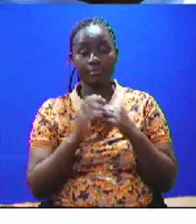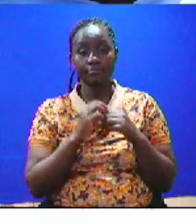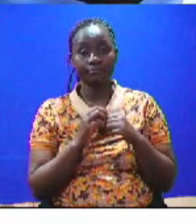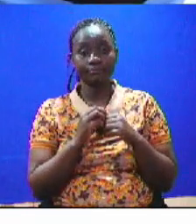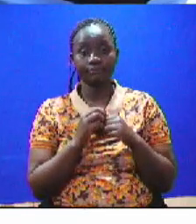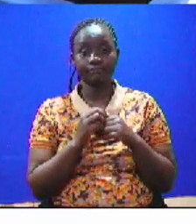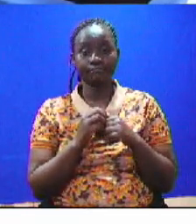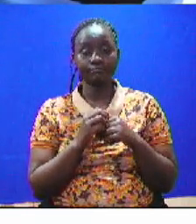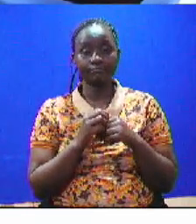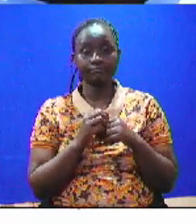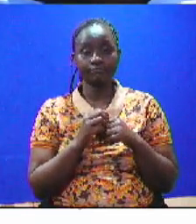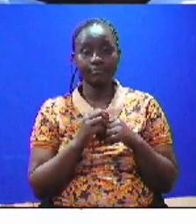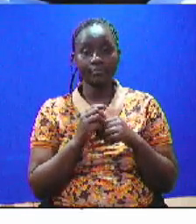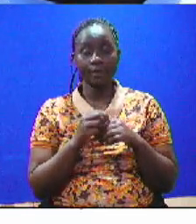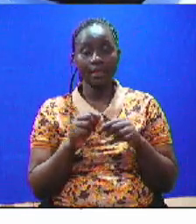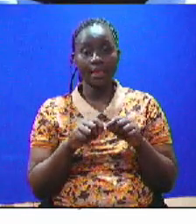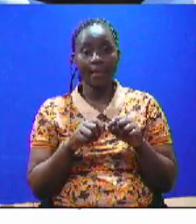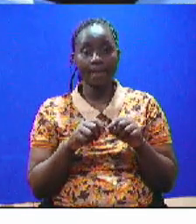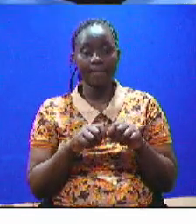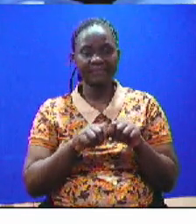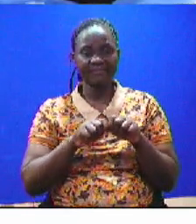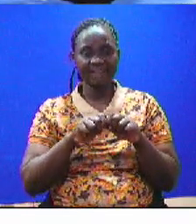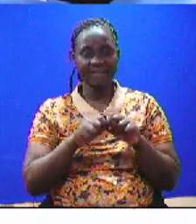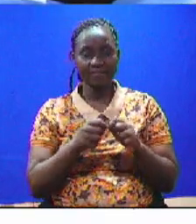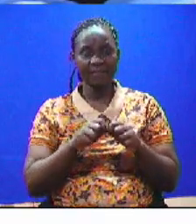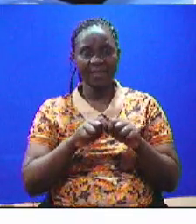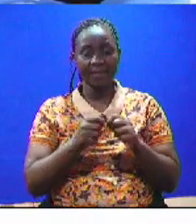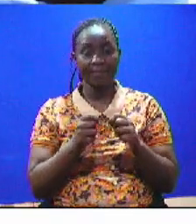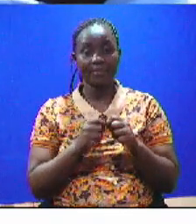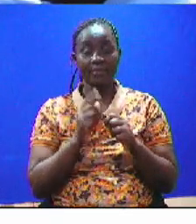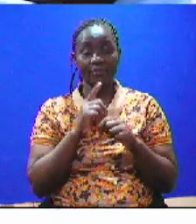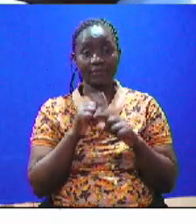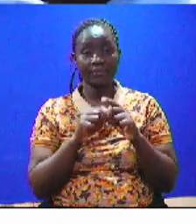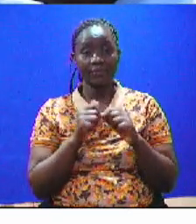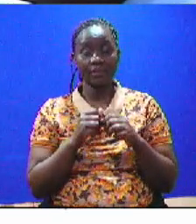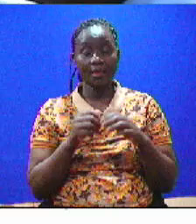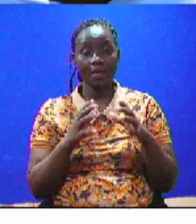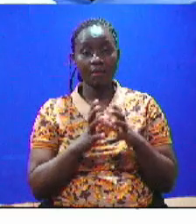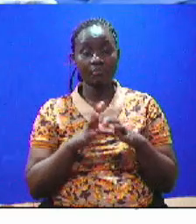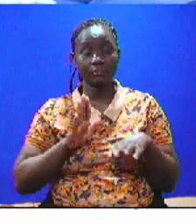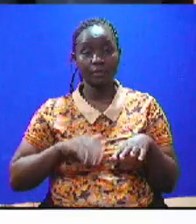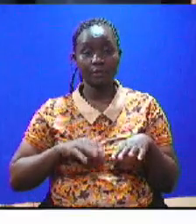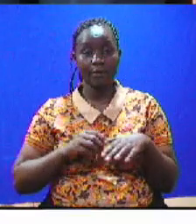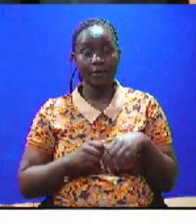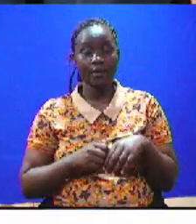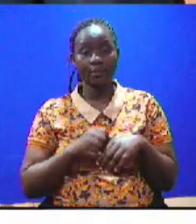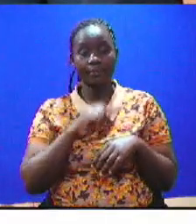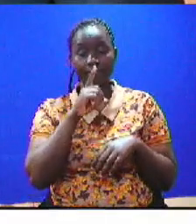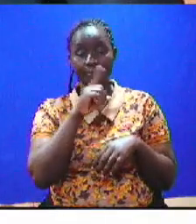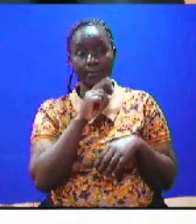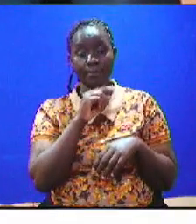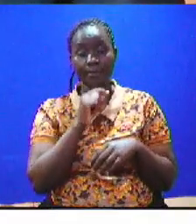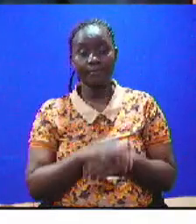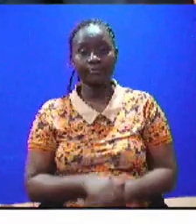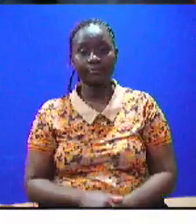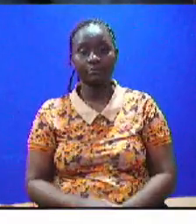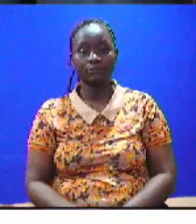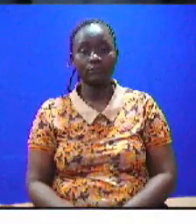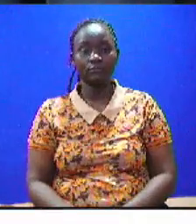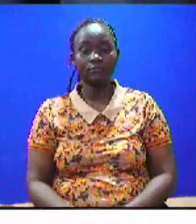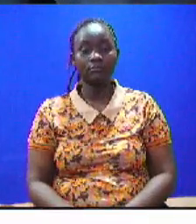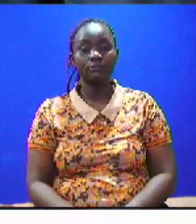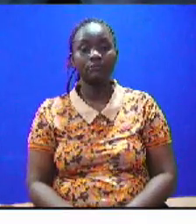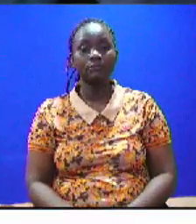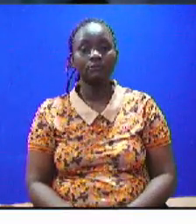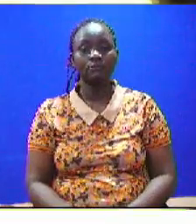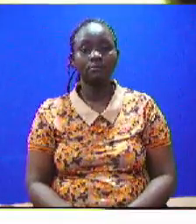Chindanguru usiali baritali kwenyara. Kwa higo nebi ombegia banginangu charura abano ni chingoko. Hiko ripoteri ya Ndizi TV kuruwe